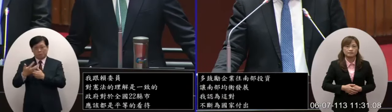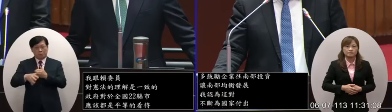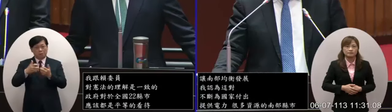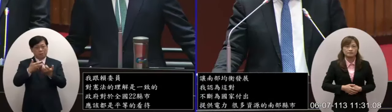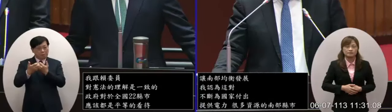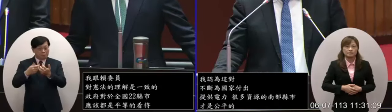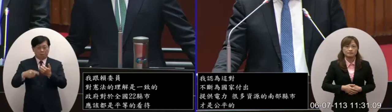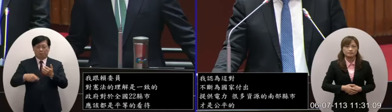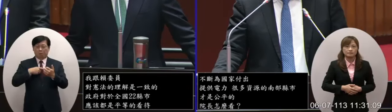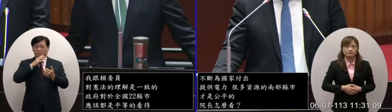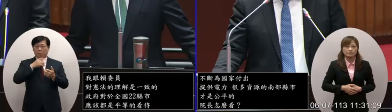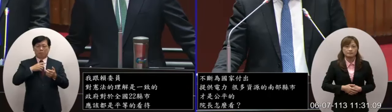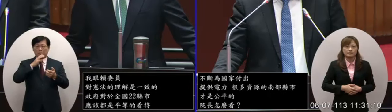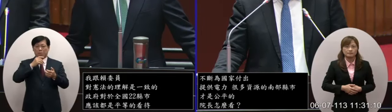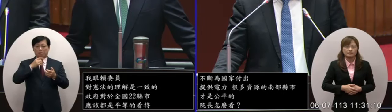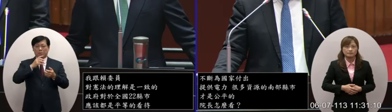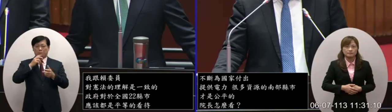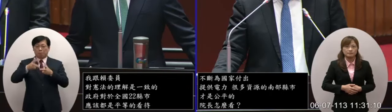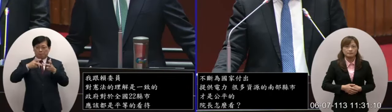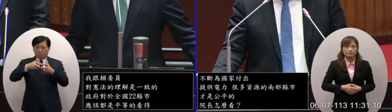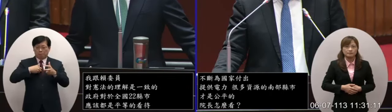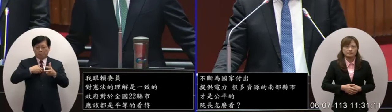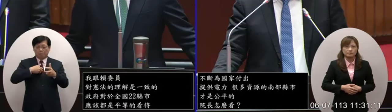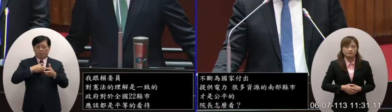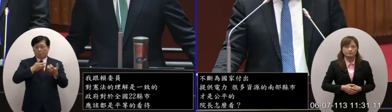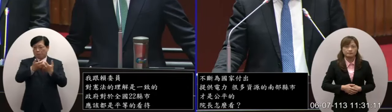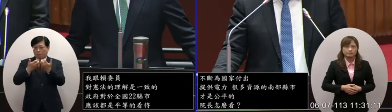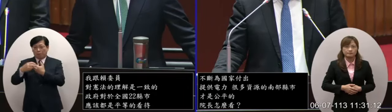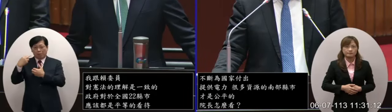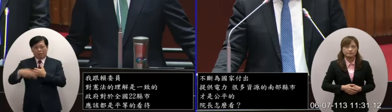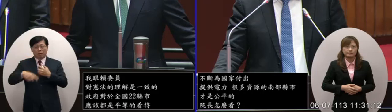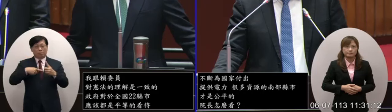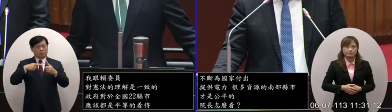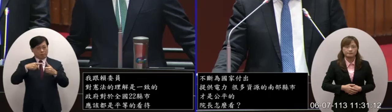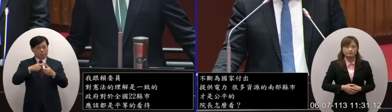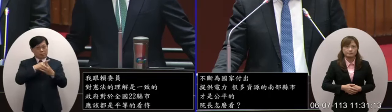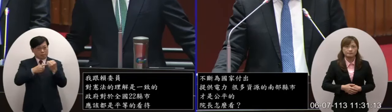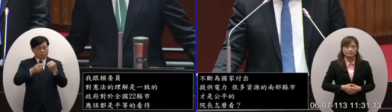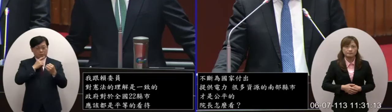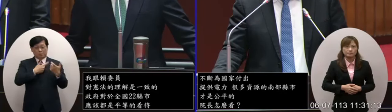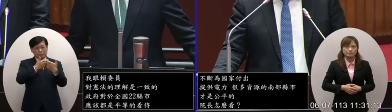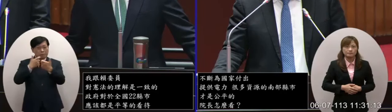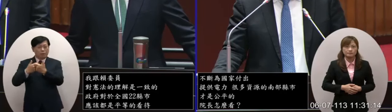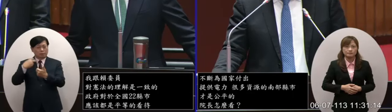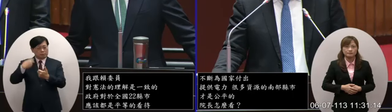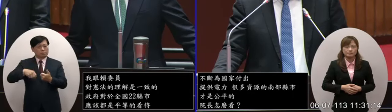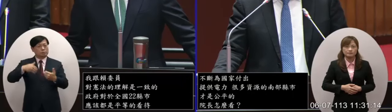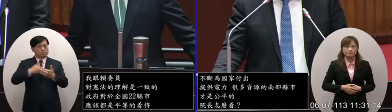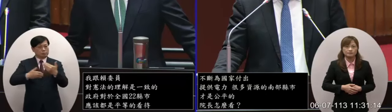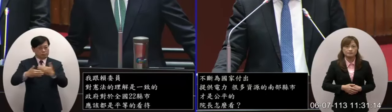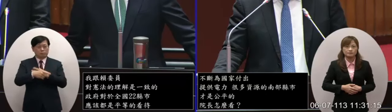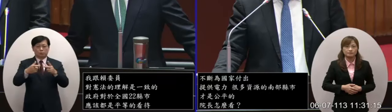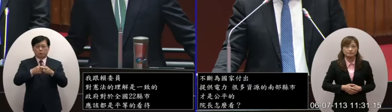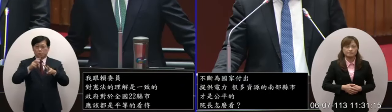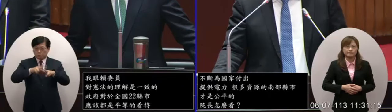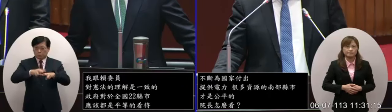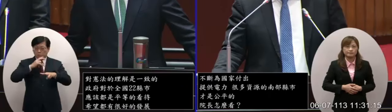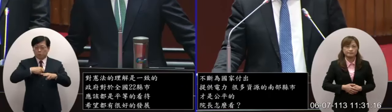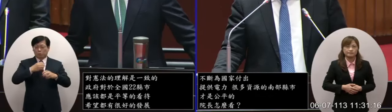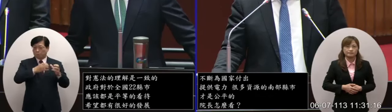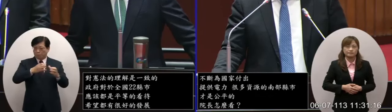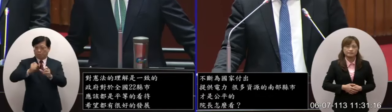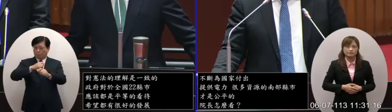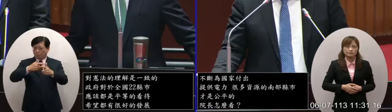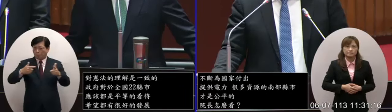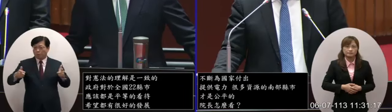的产业的聚落，我们人力的供应，以及我们必须加强的很多的交通跟公共设施、基础